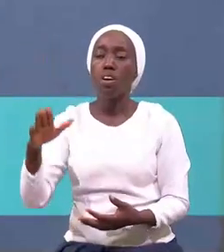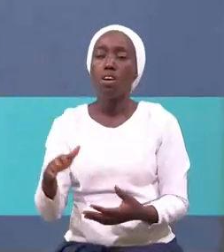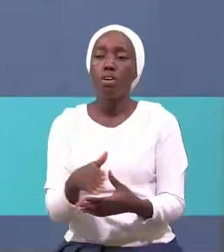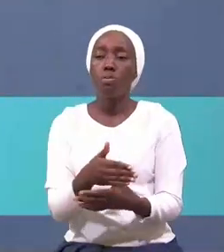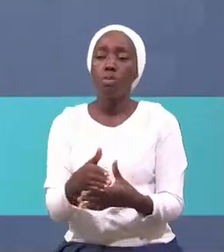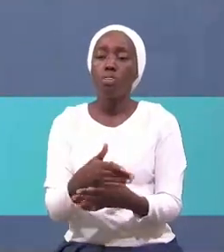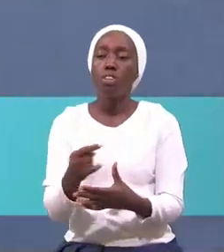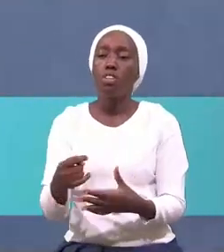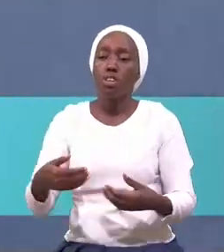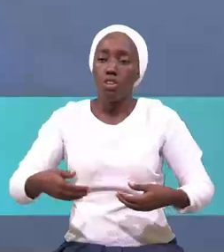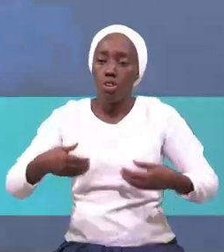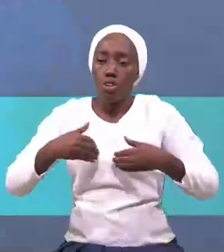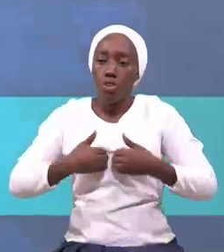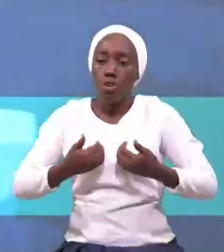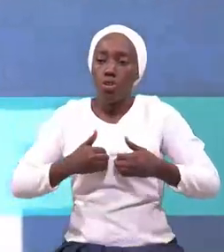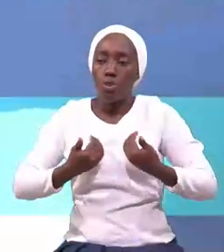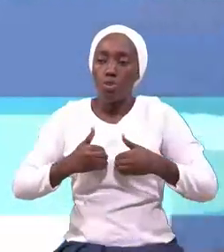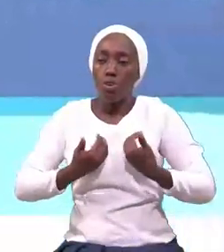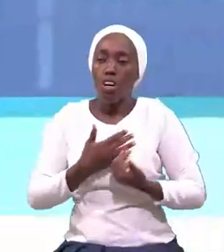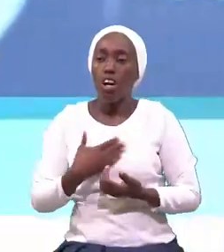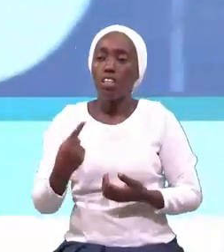entre les jeunes et les vieux.